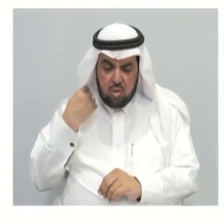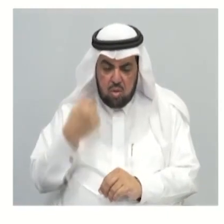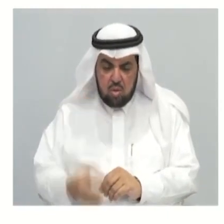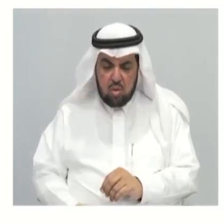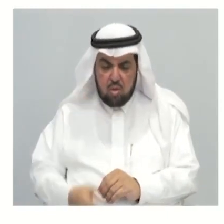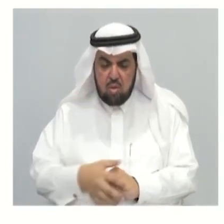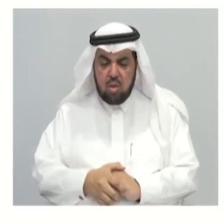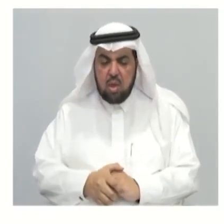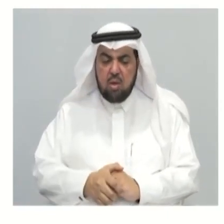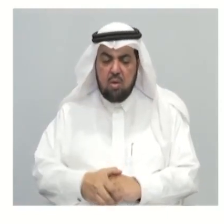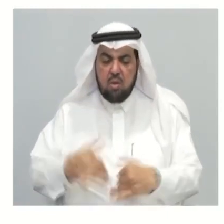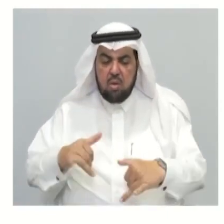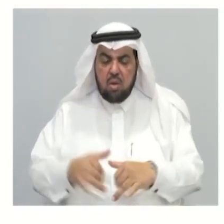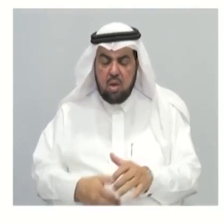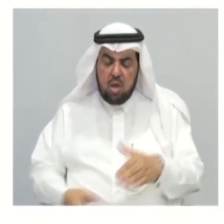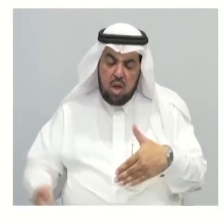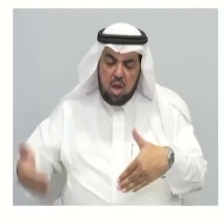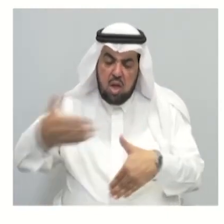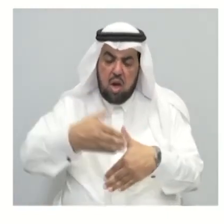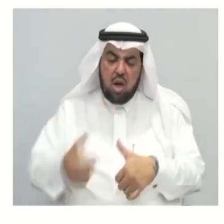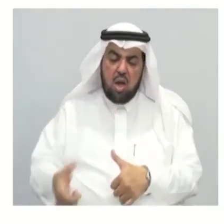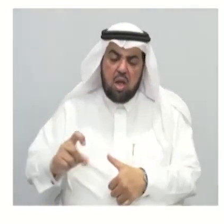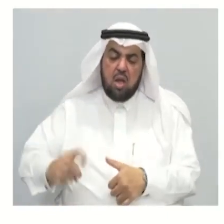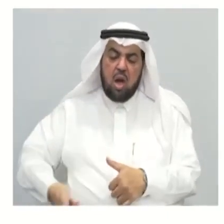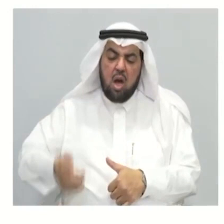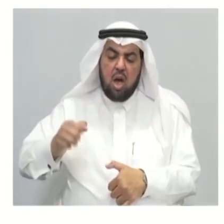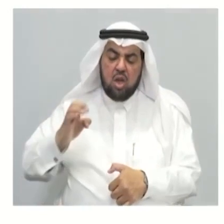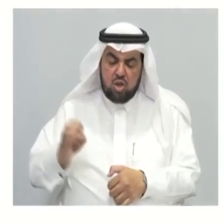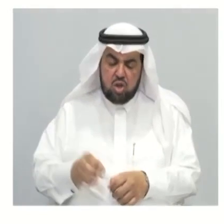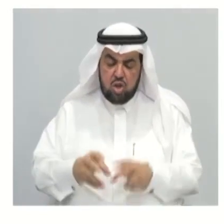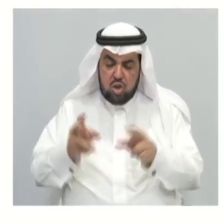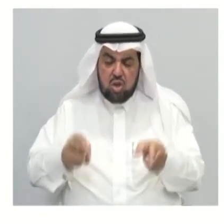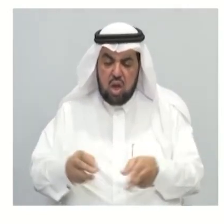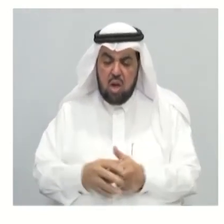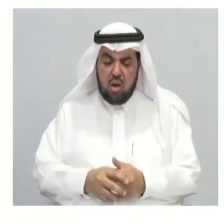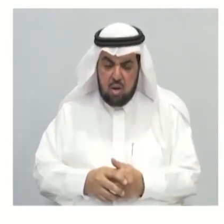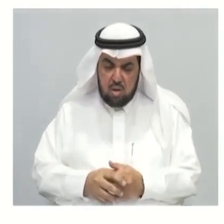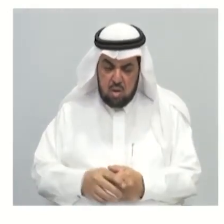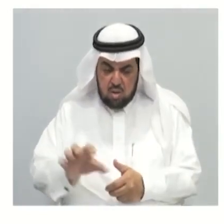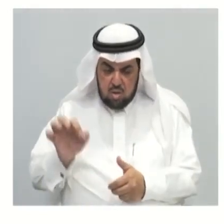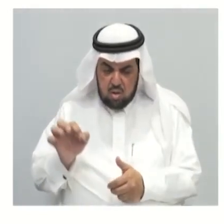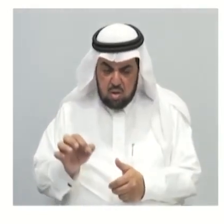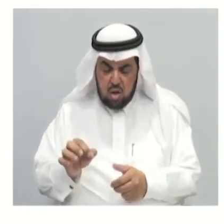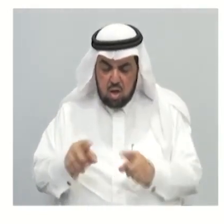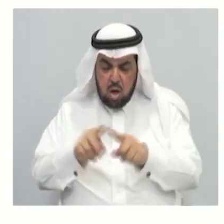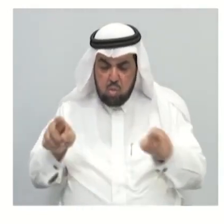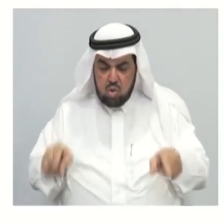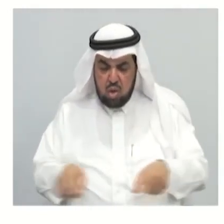للتوزيع عن طريق ادراج شكل نختار